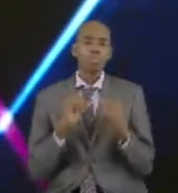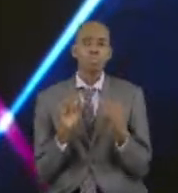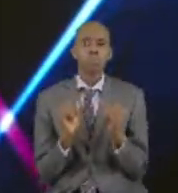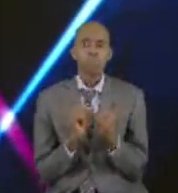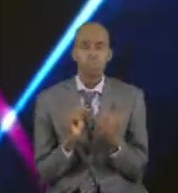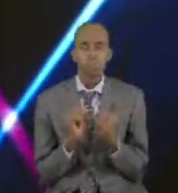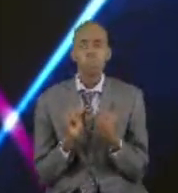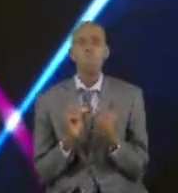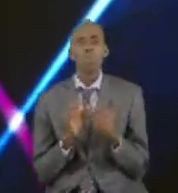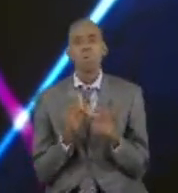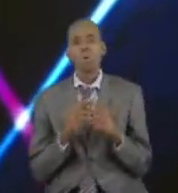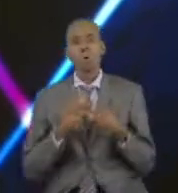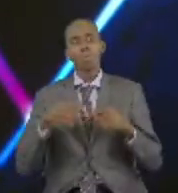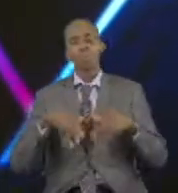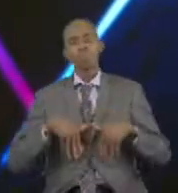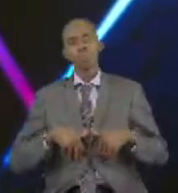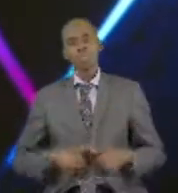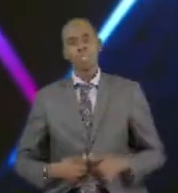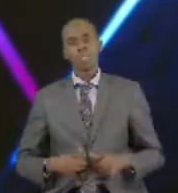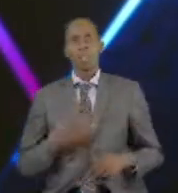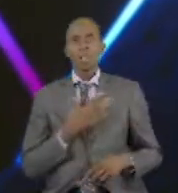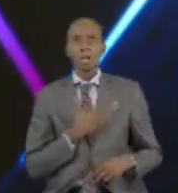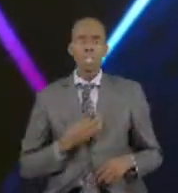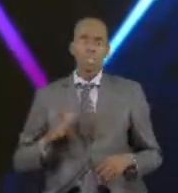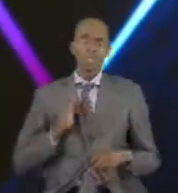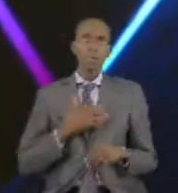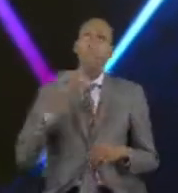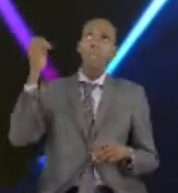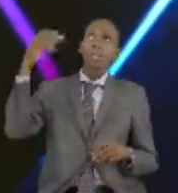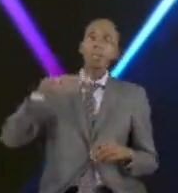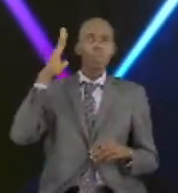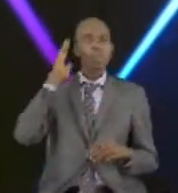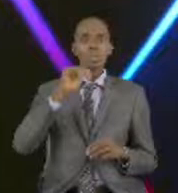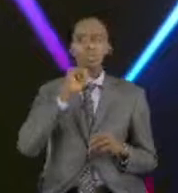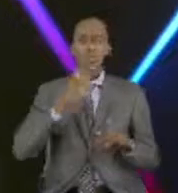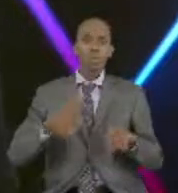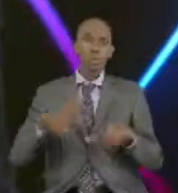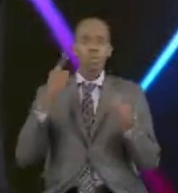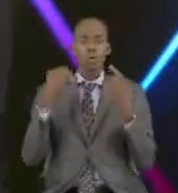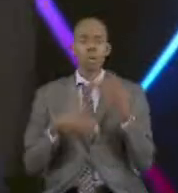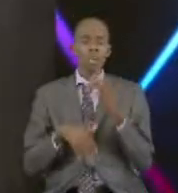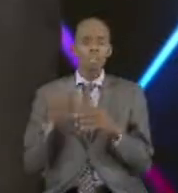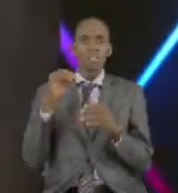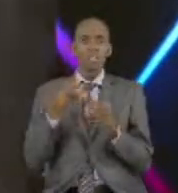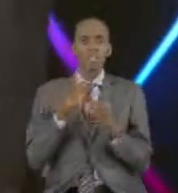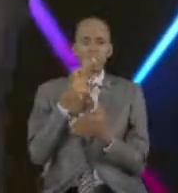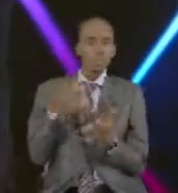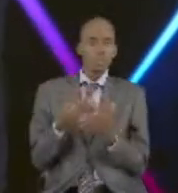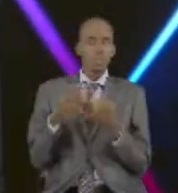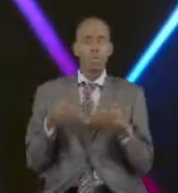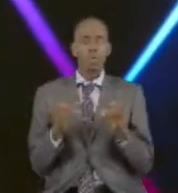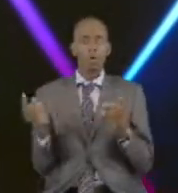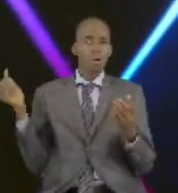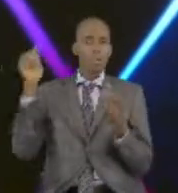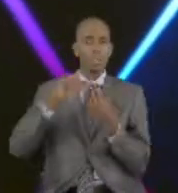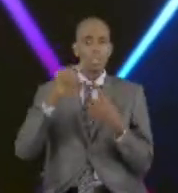devenir froid, devenir terne, faible, et que notre lumière ne peut plus briller au milieu de la